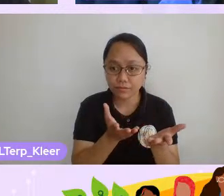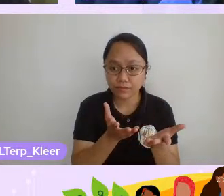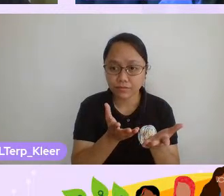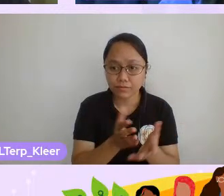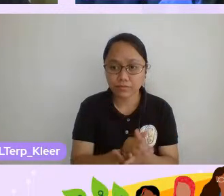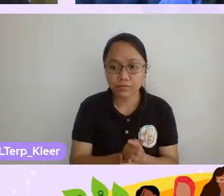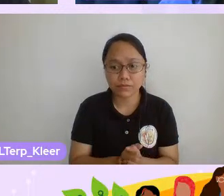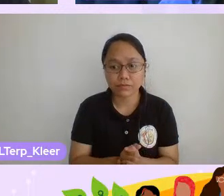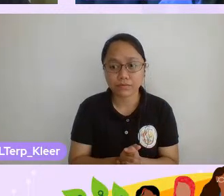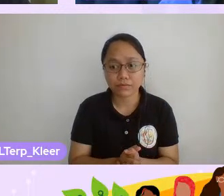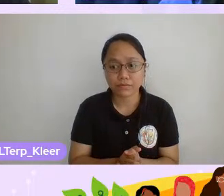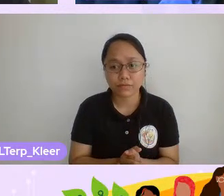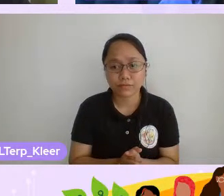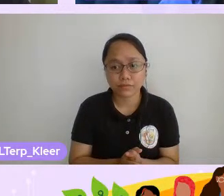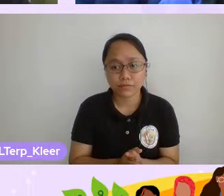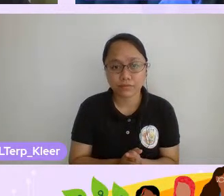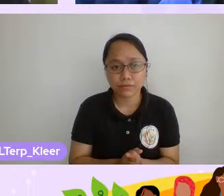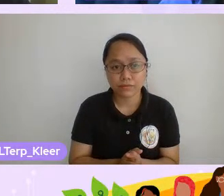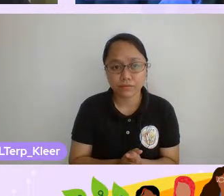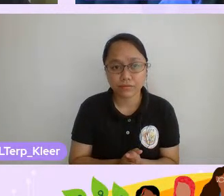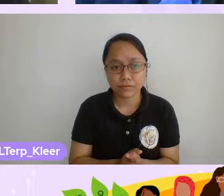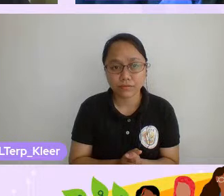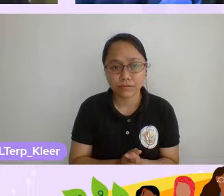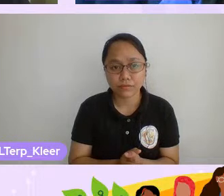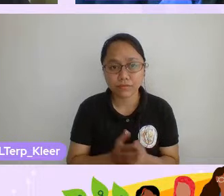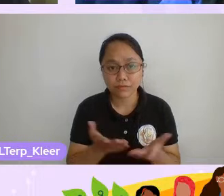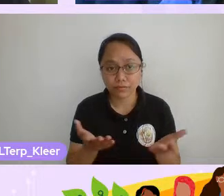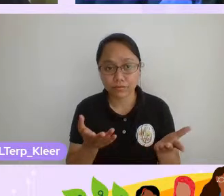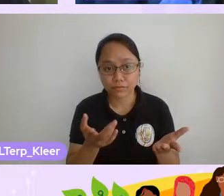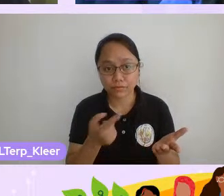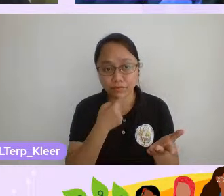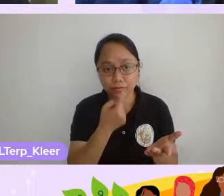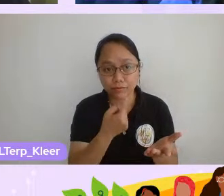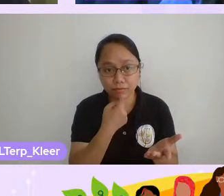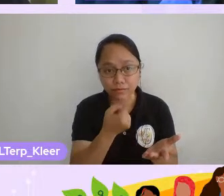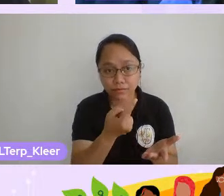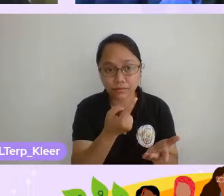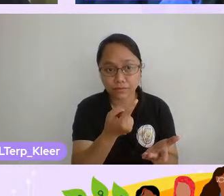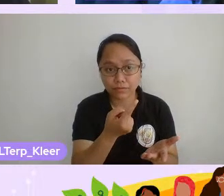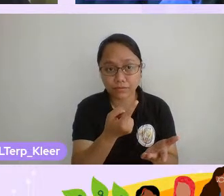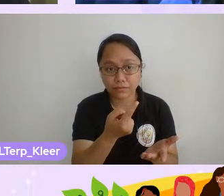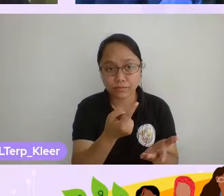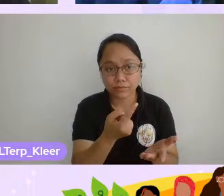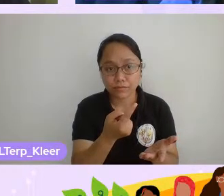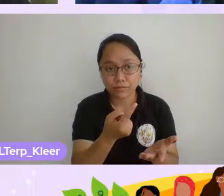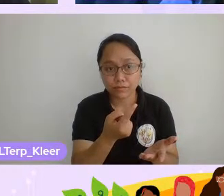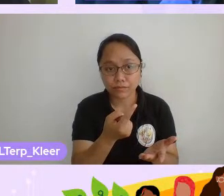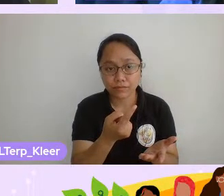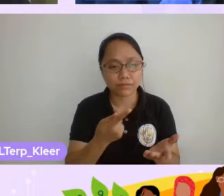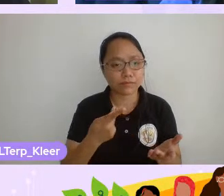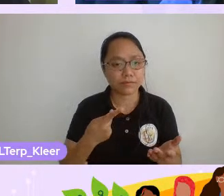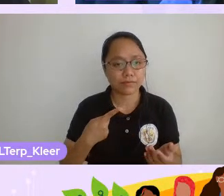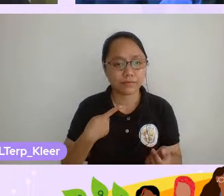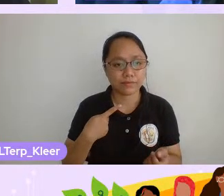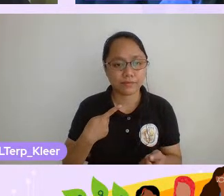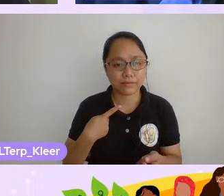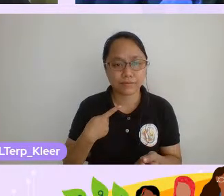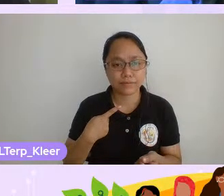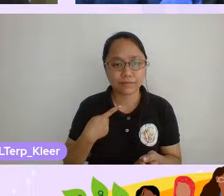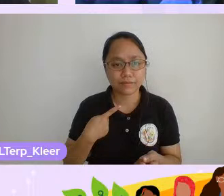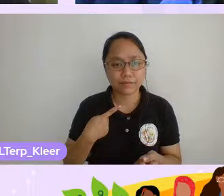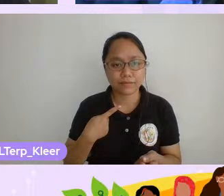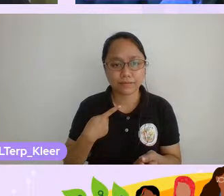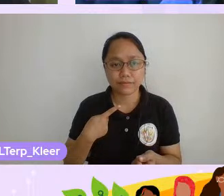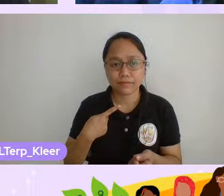po? Okay. More, base sa aming mandato, Ms. Giselle, ang karaniwang servisyo